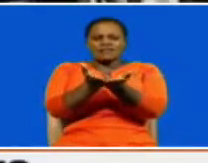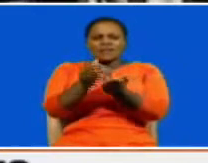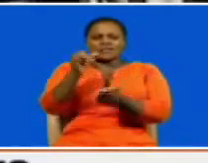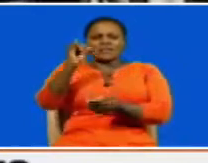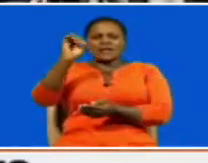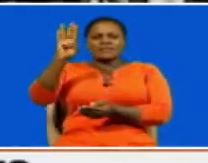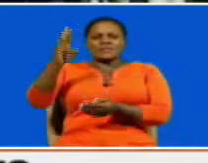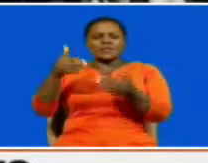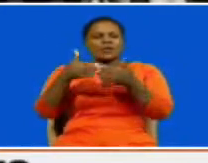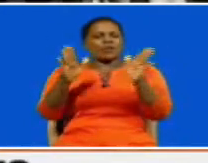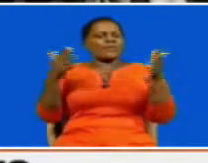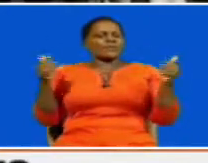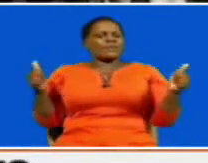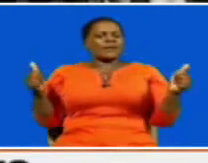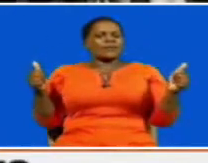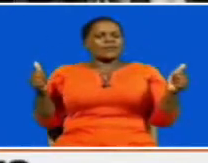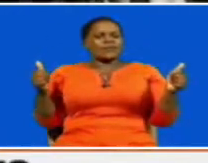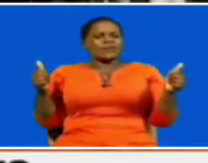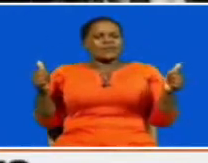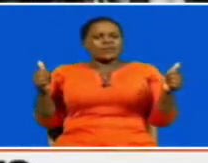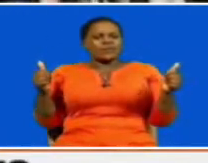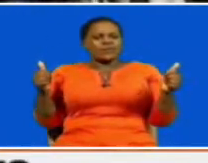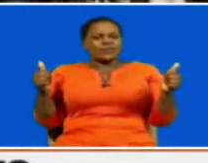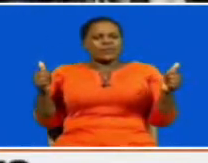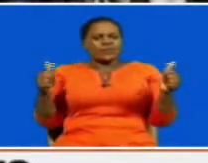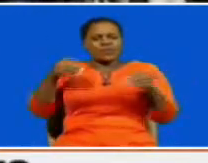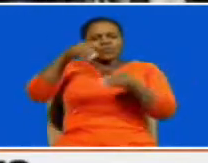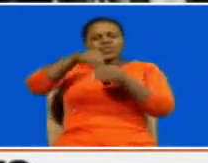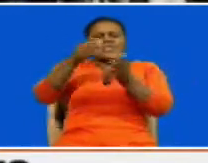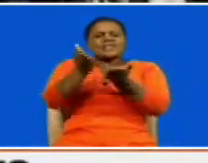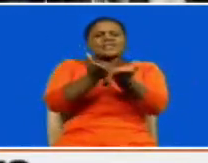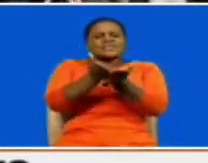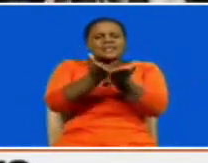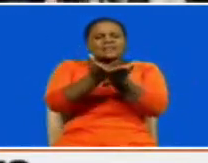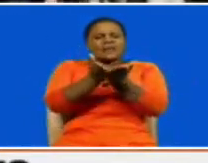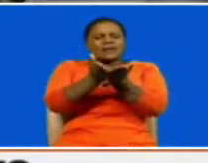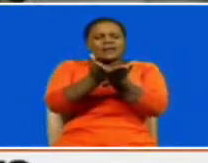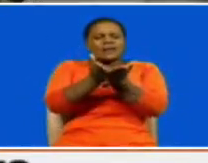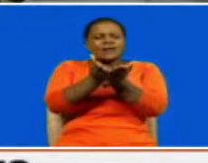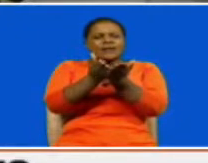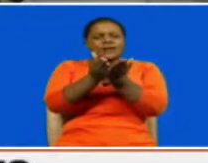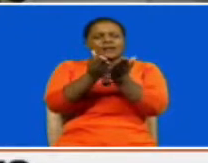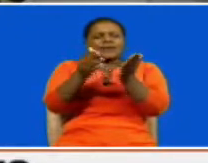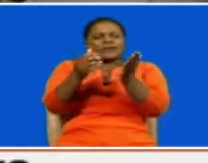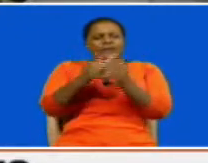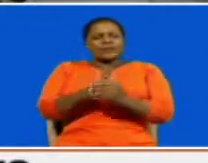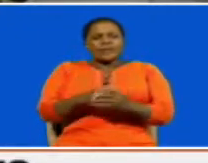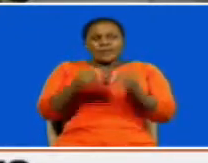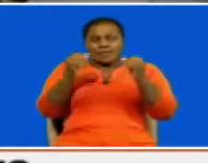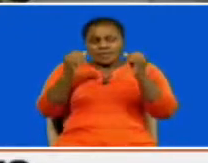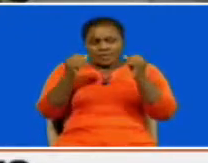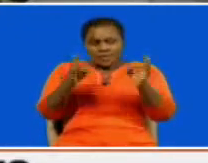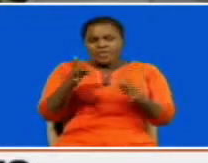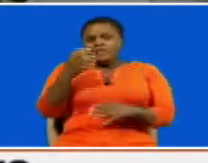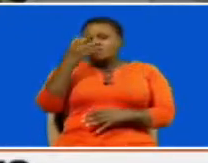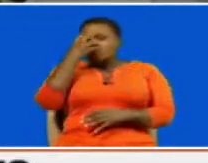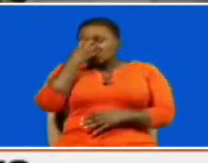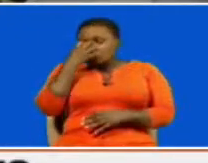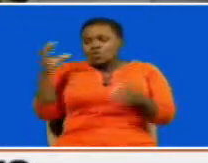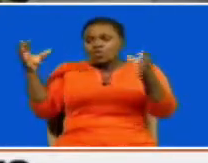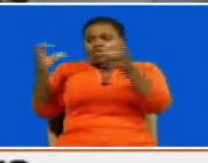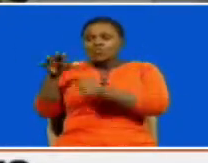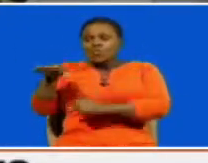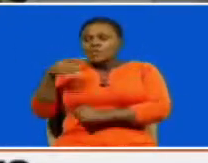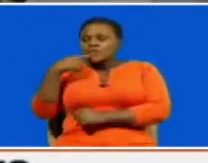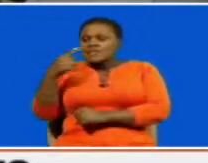IEBC hazijafunguliwa na kwamba kilicho ndani ya safa hizo ni kiza kinene. Ikiwa kama bwana Ruto na wenzake wanasema